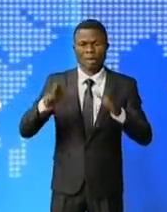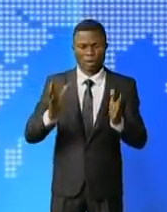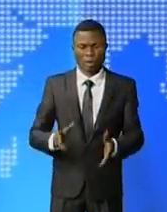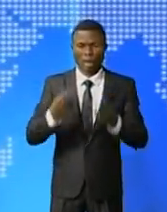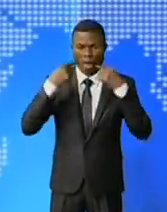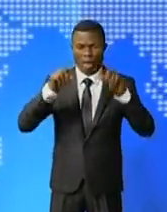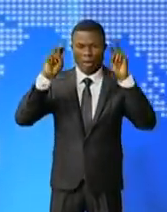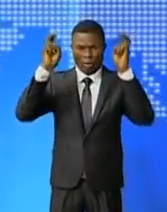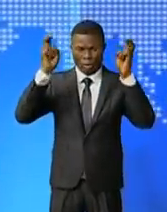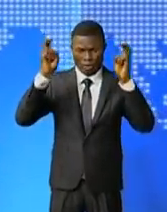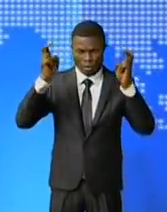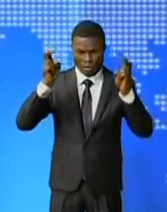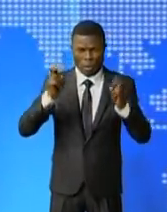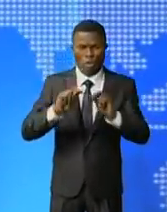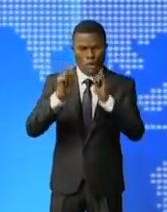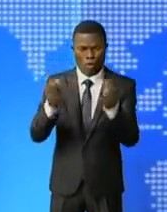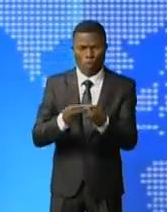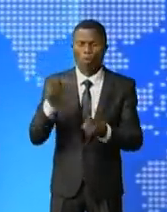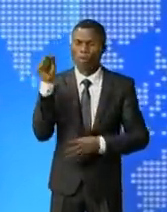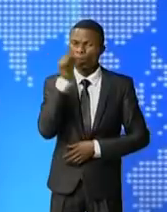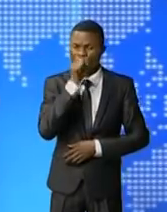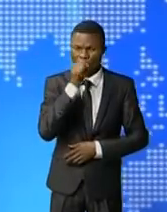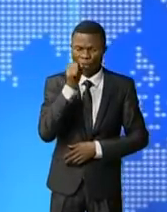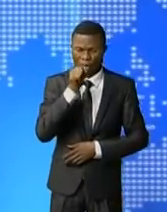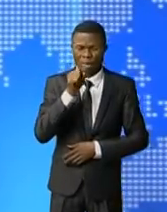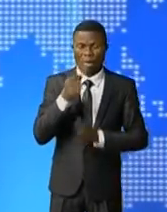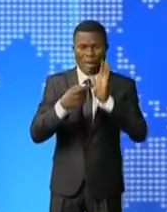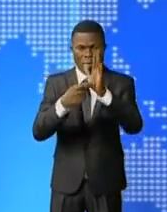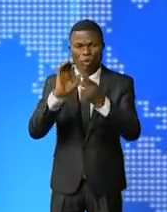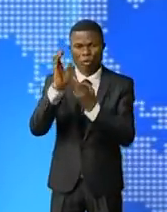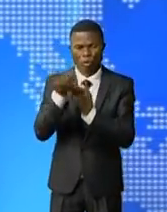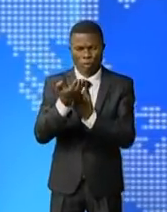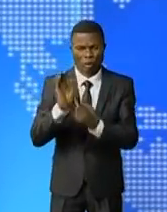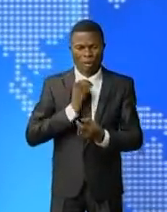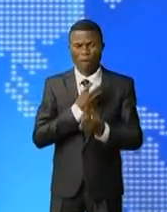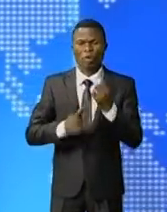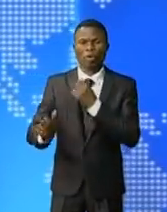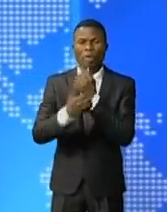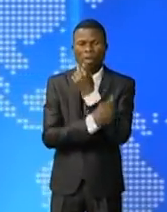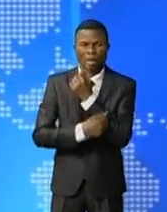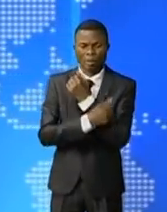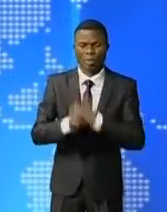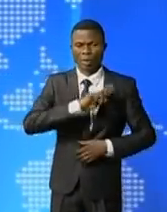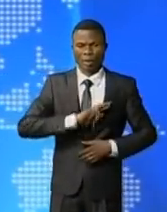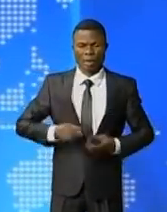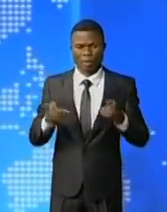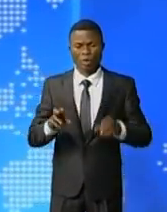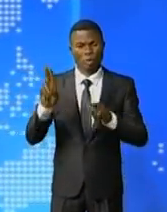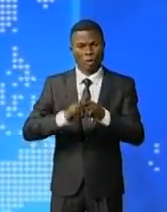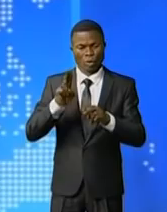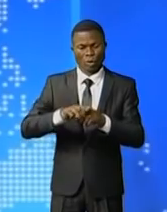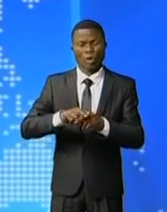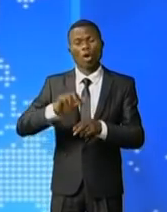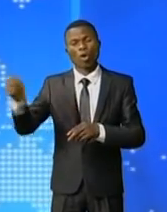vous le disais au sommaire, est un genre musical identifiant la culture de la République démocratique du Congo. Bien qu'utilisée dans